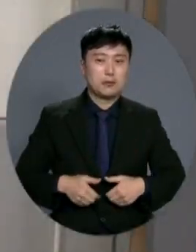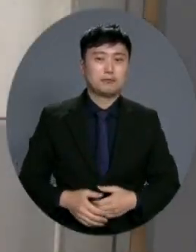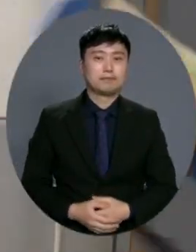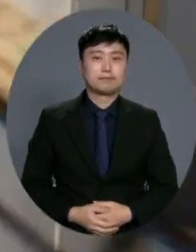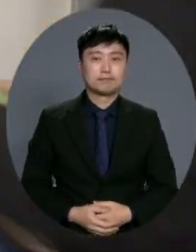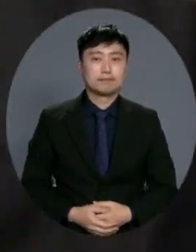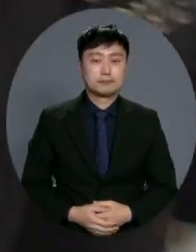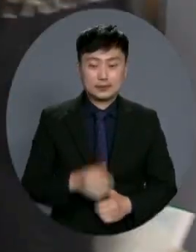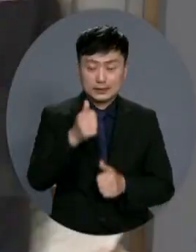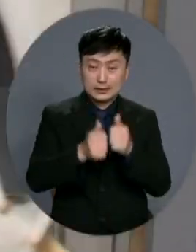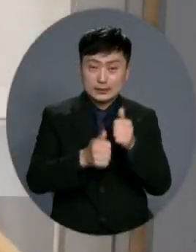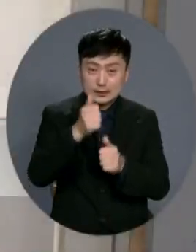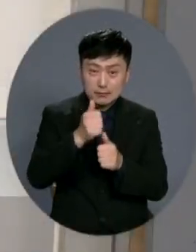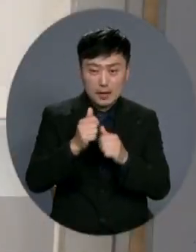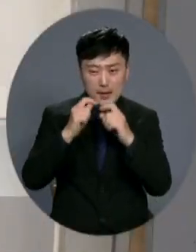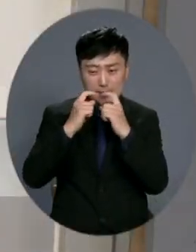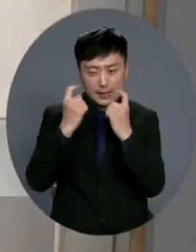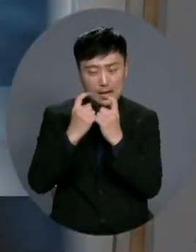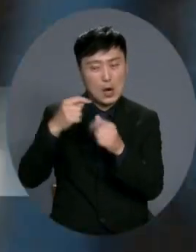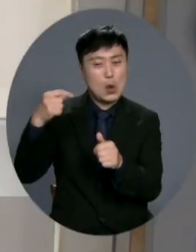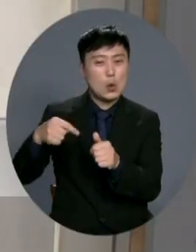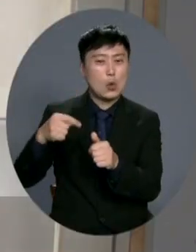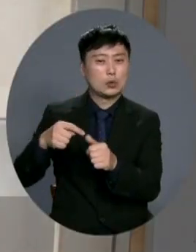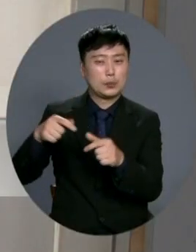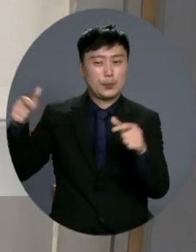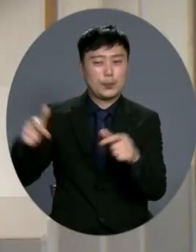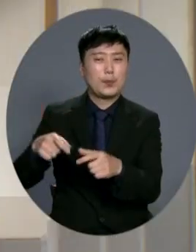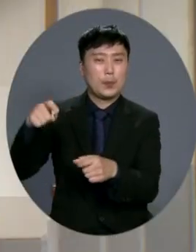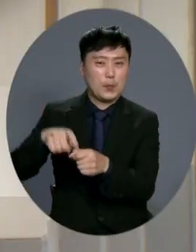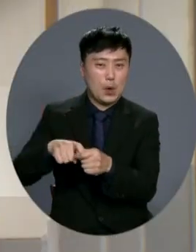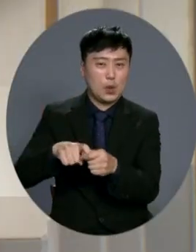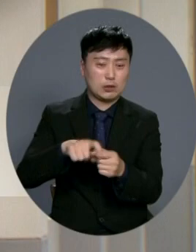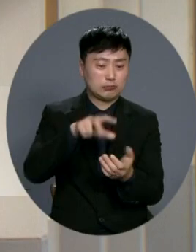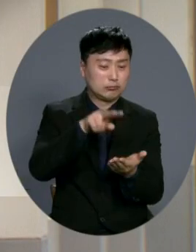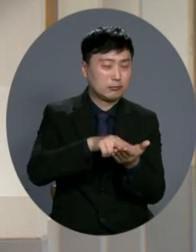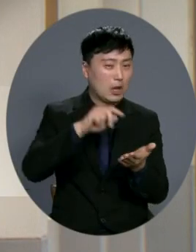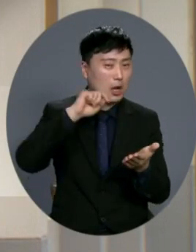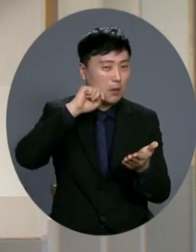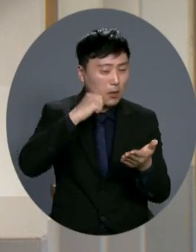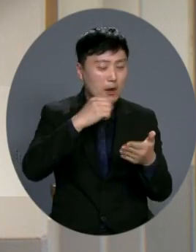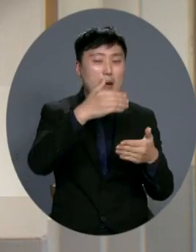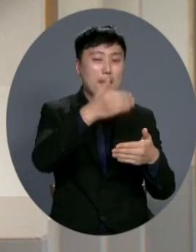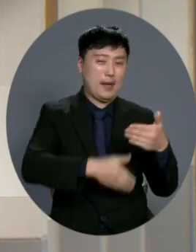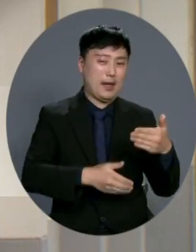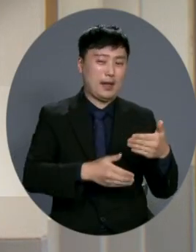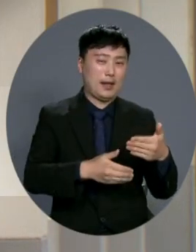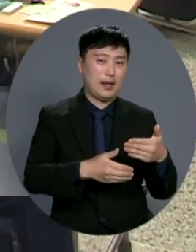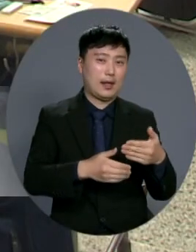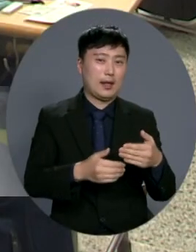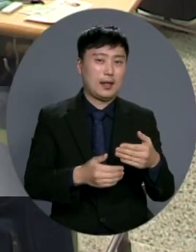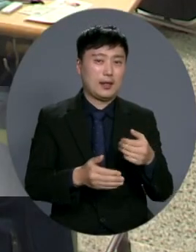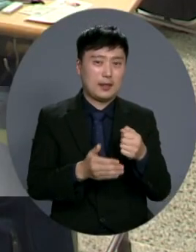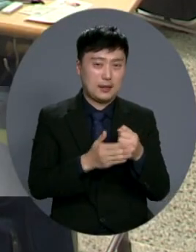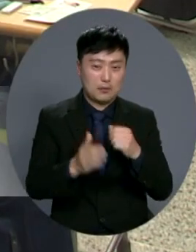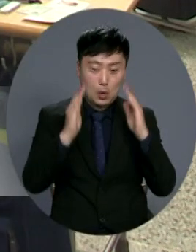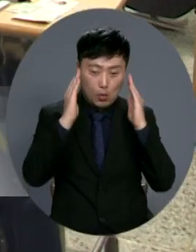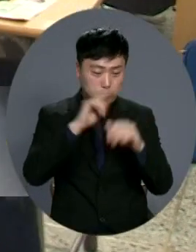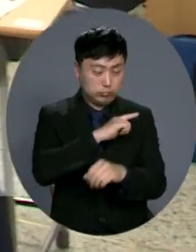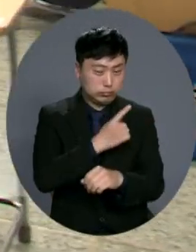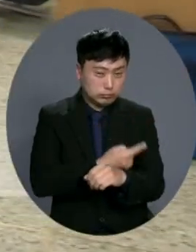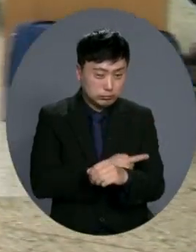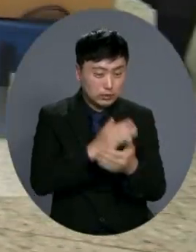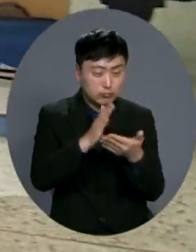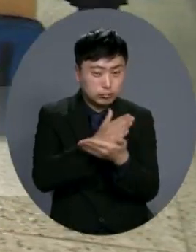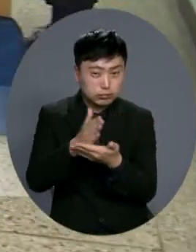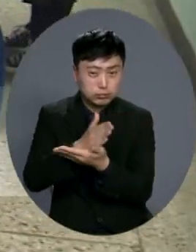이번 수능 시험은 사교육 경감 대책에 따라 초고난도 문항인 킬러 문항이 배제됐지만 적절한 변별력은 유지했다는